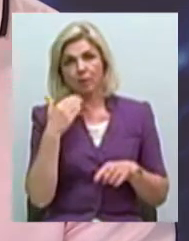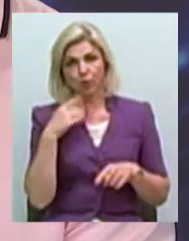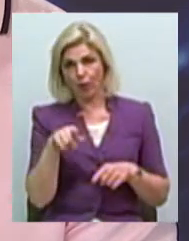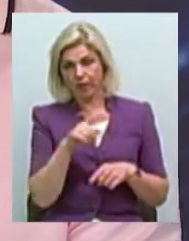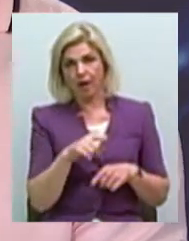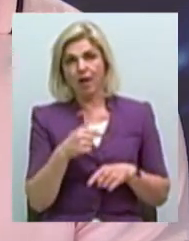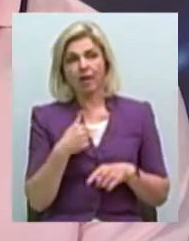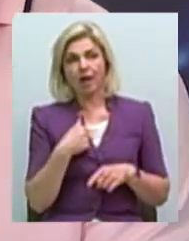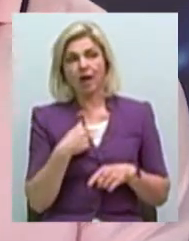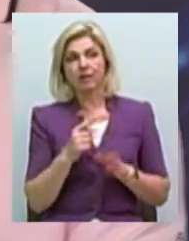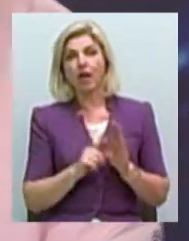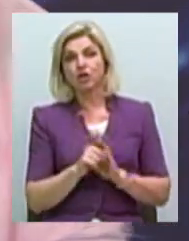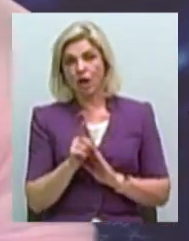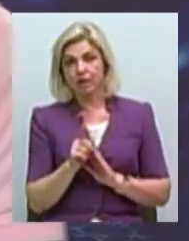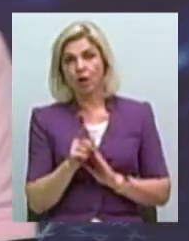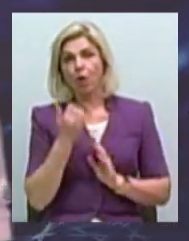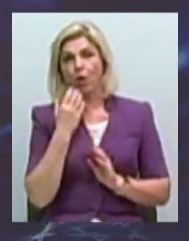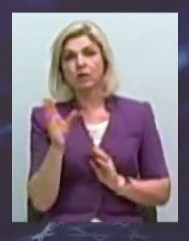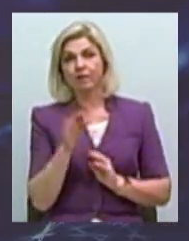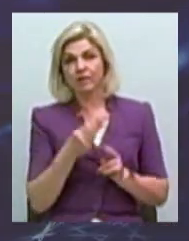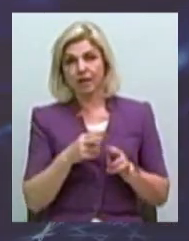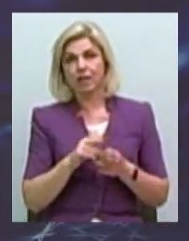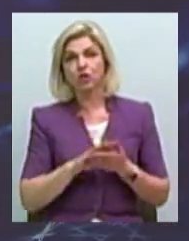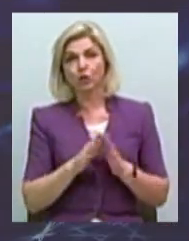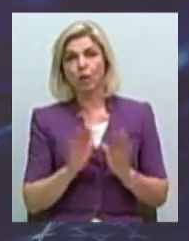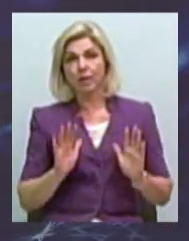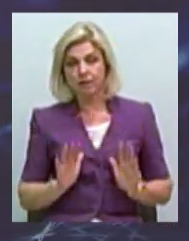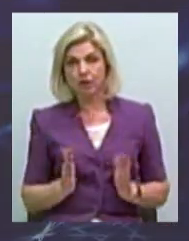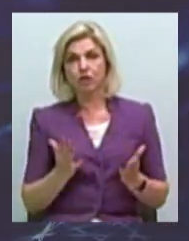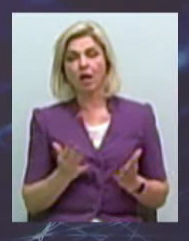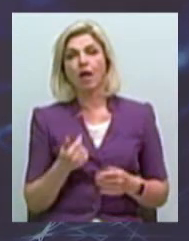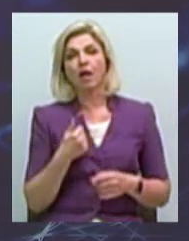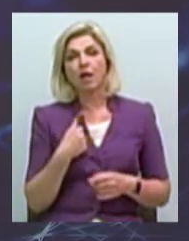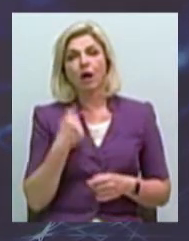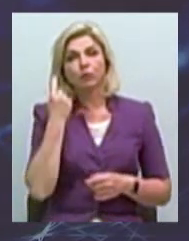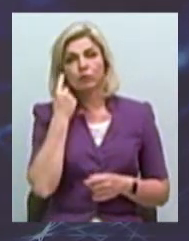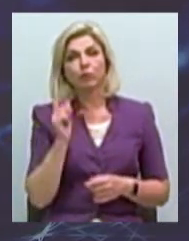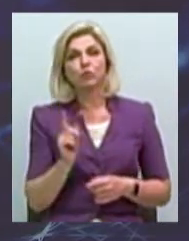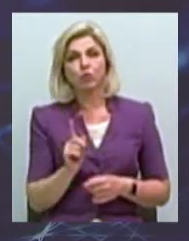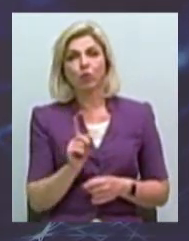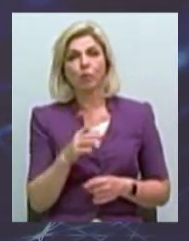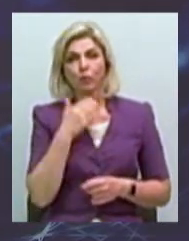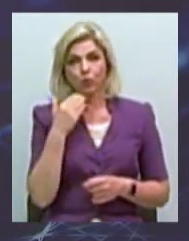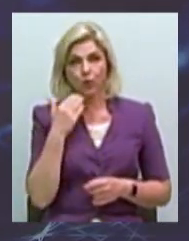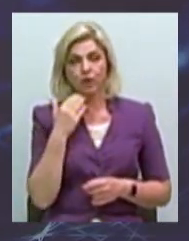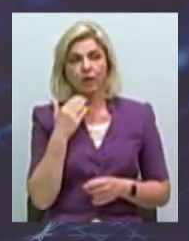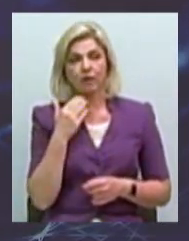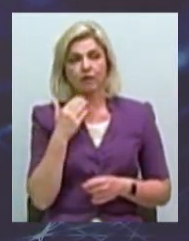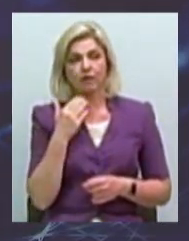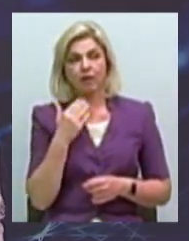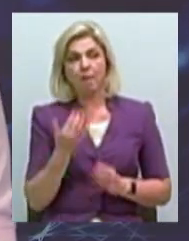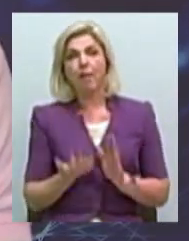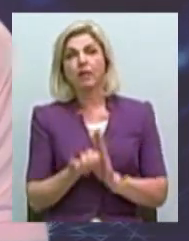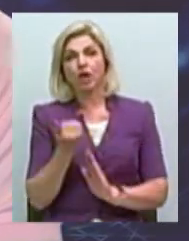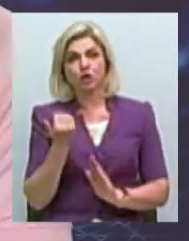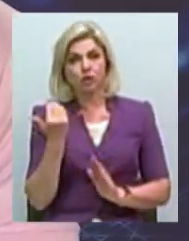Я на начальном этапе, когда эта вся ситуация произошла, мне казалось, что многие, как бы, вот там не то, что там поддерживают,